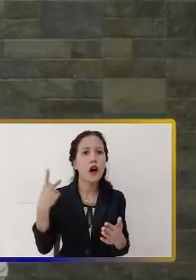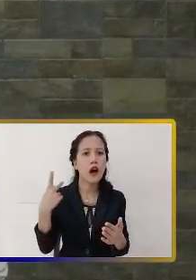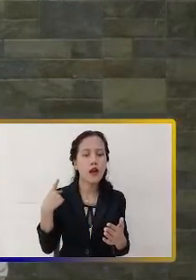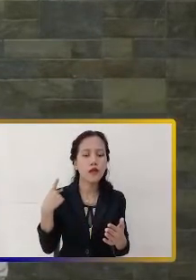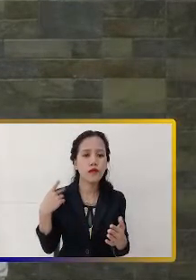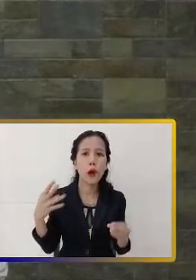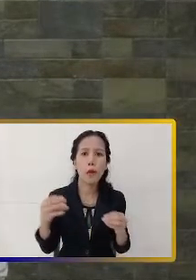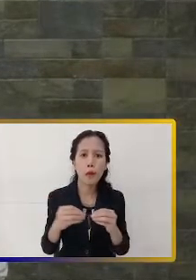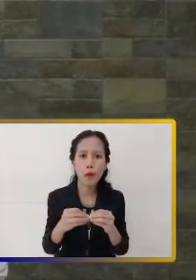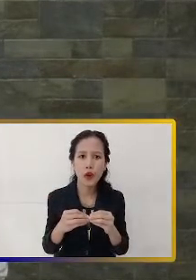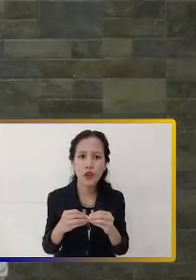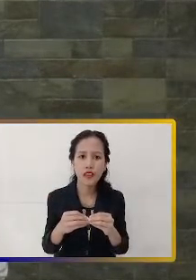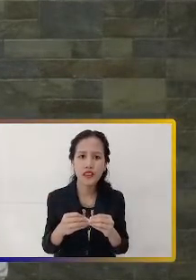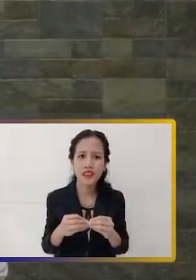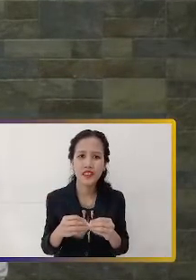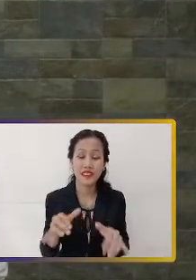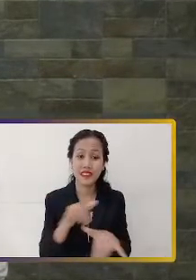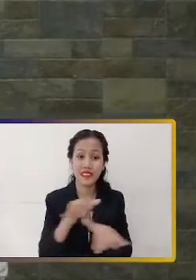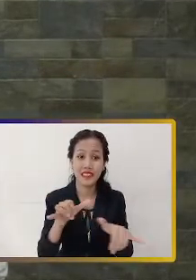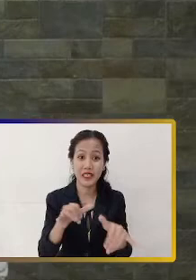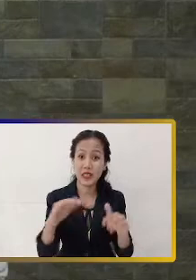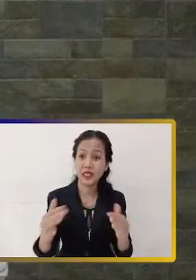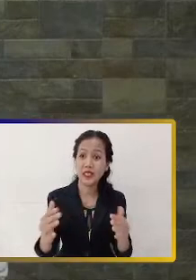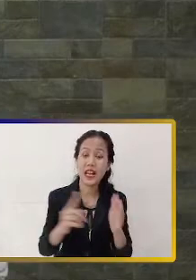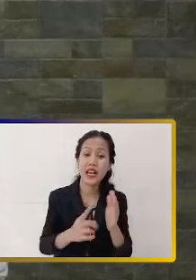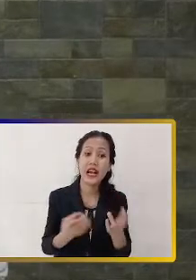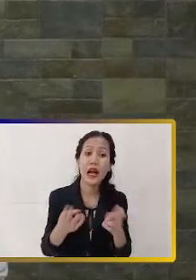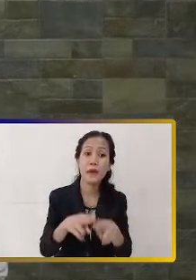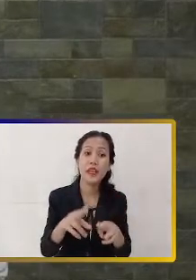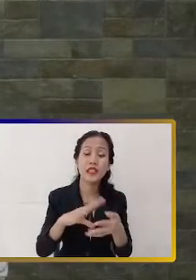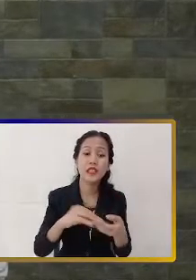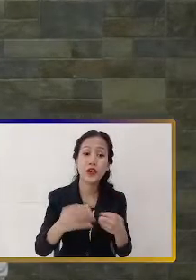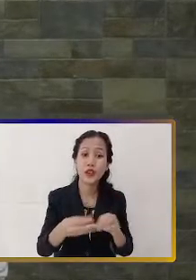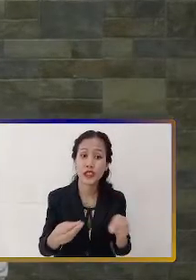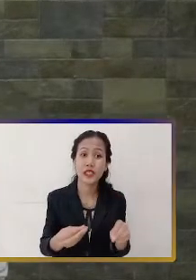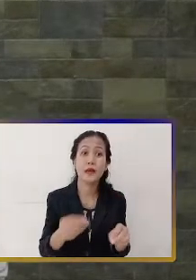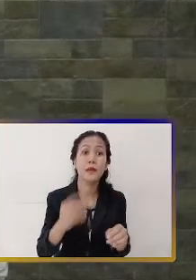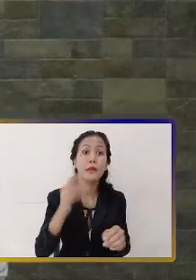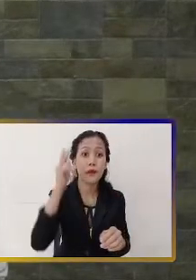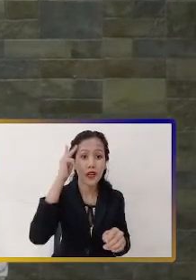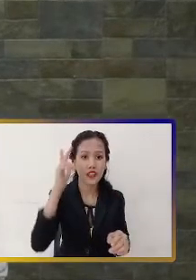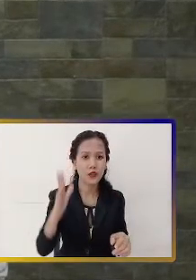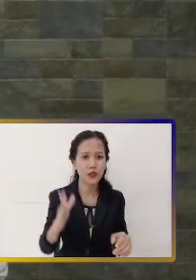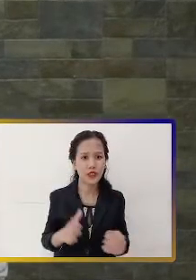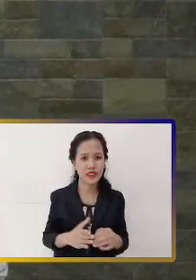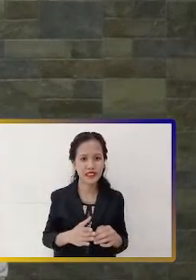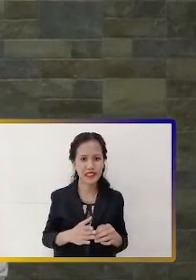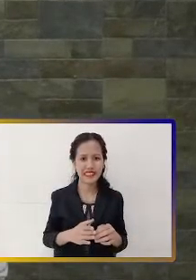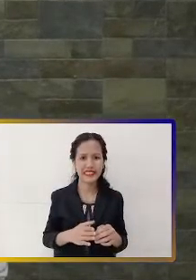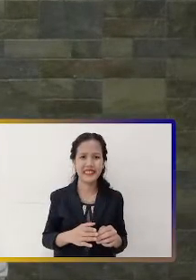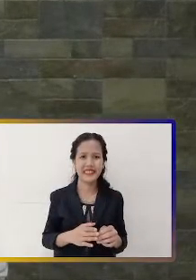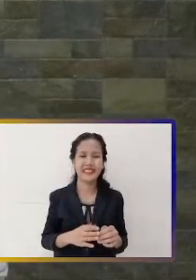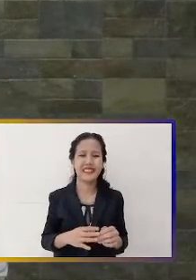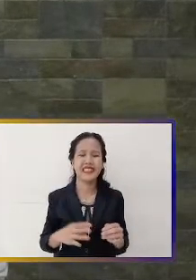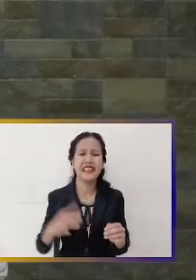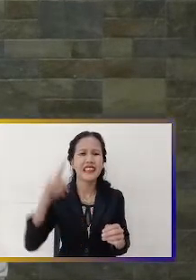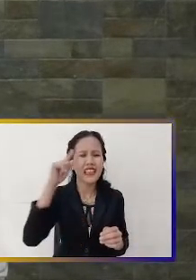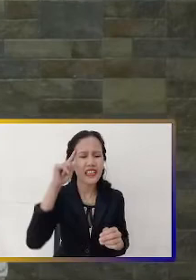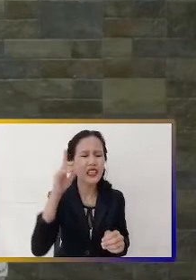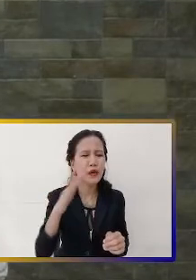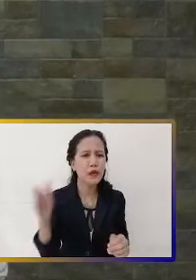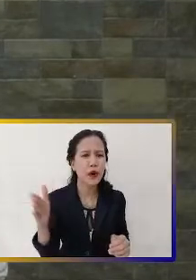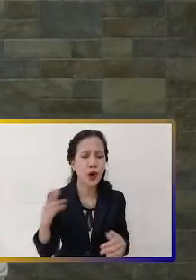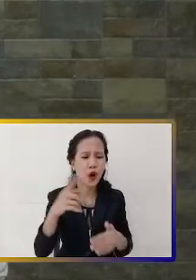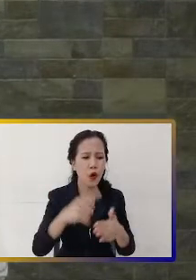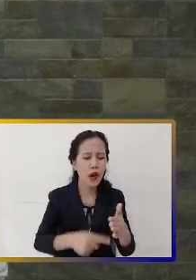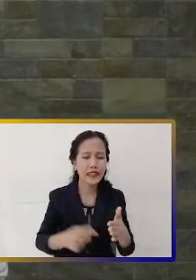yung solution na pang disinfect. Imagine that. Kapatid, ano yung meron ka ngayon na alam mong freebies